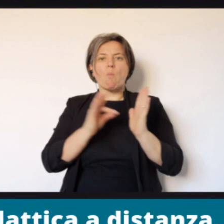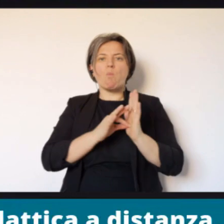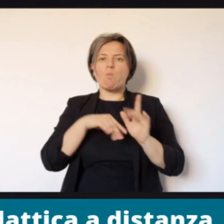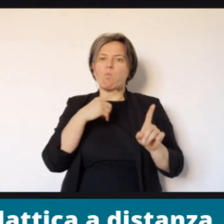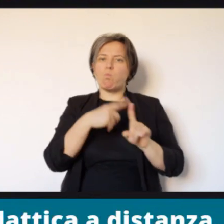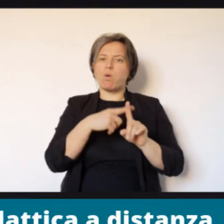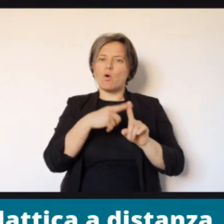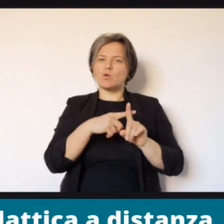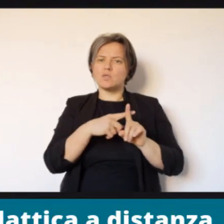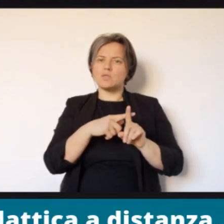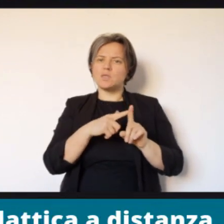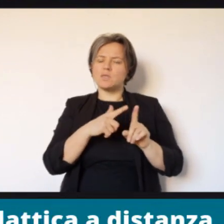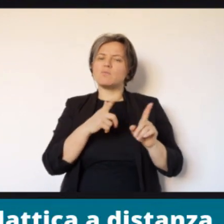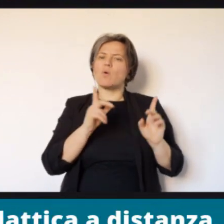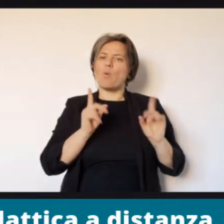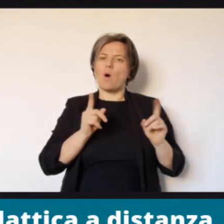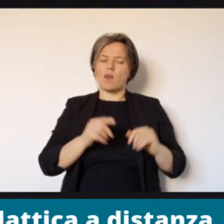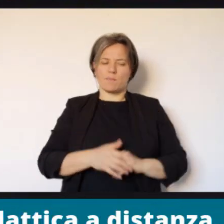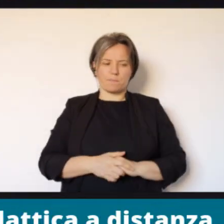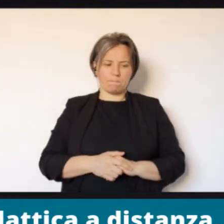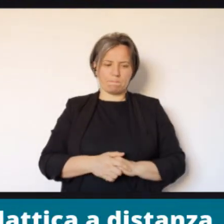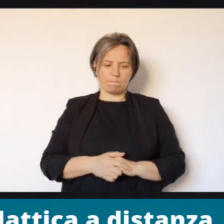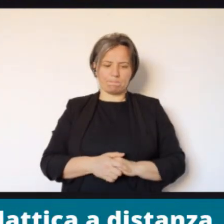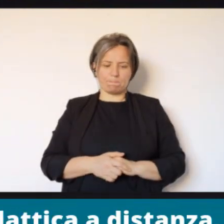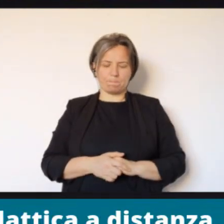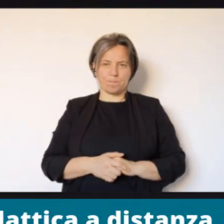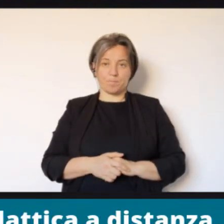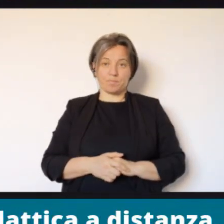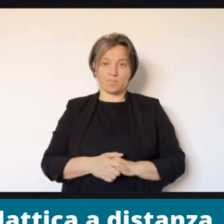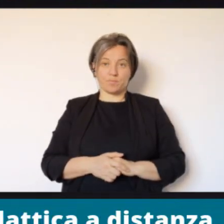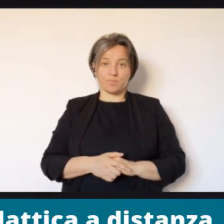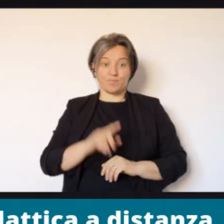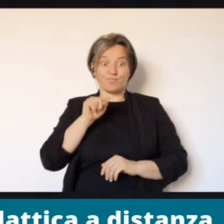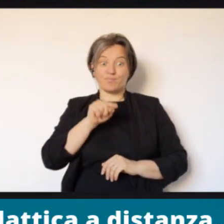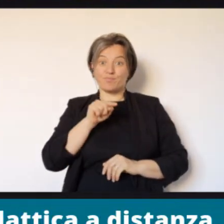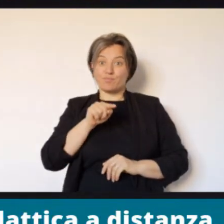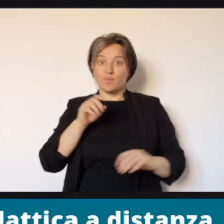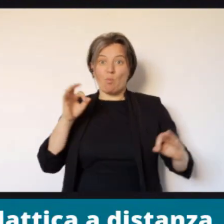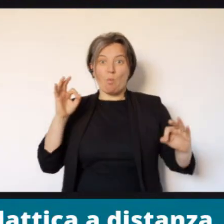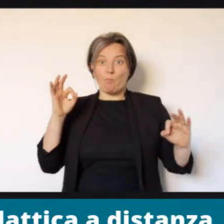di smart working è il fatto che potrebbe essere una grande